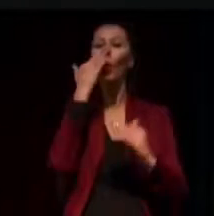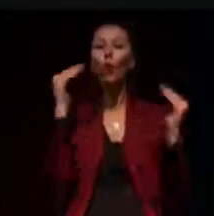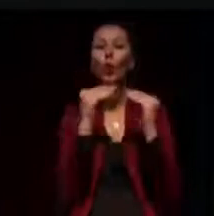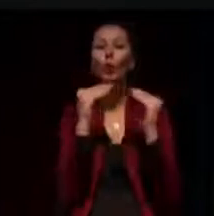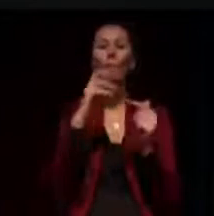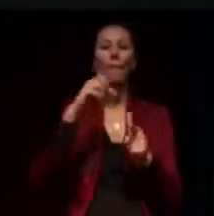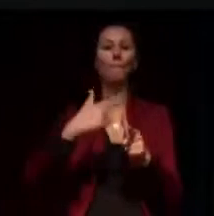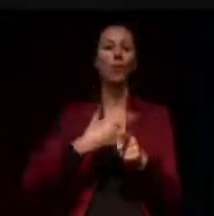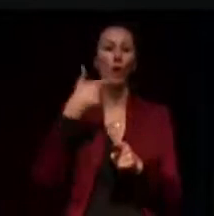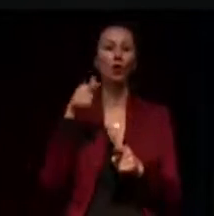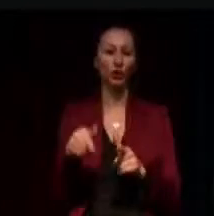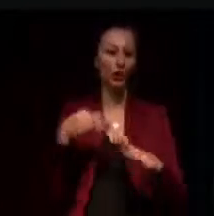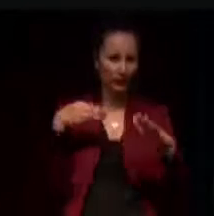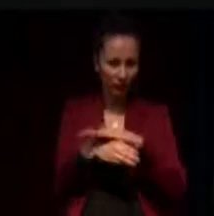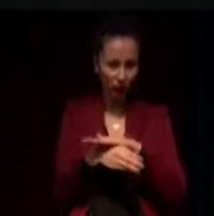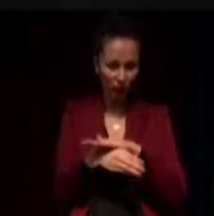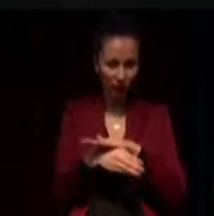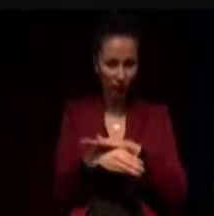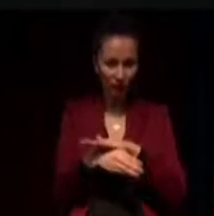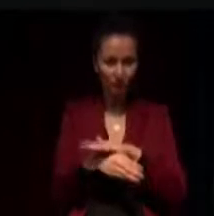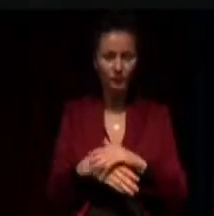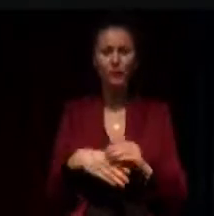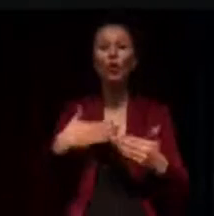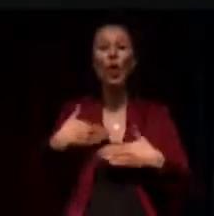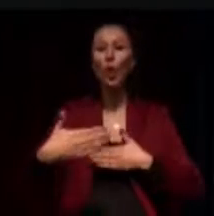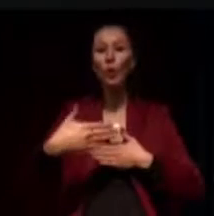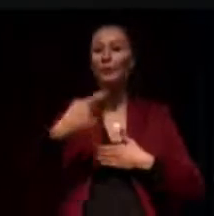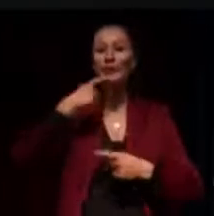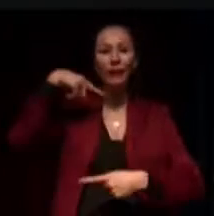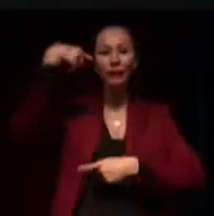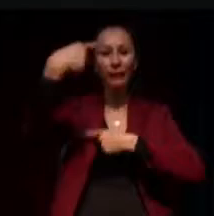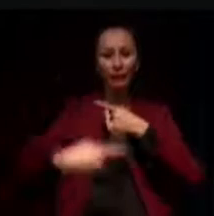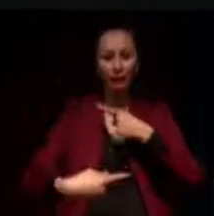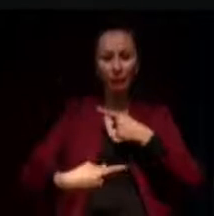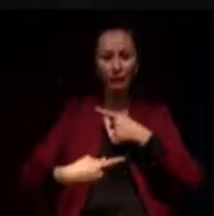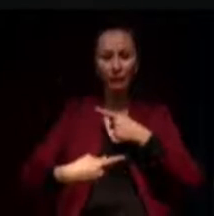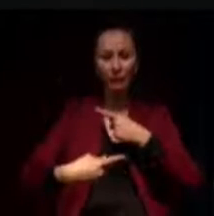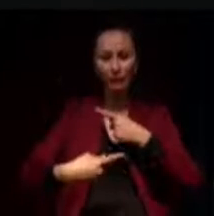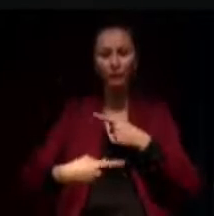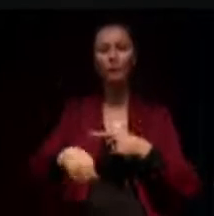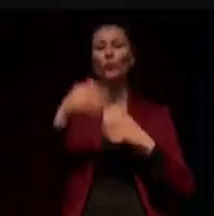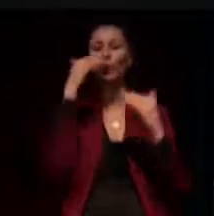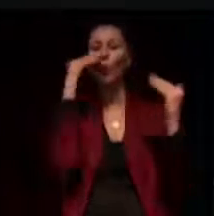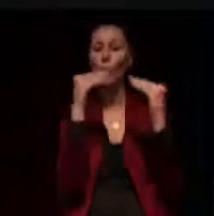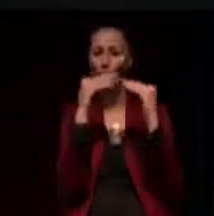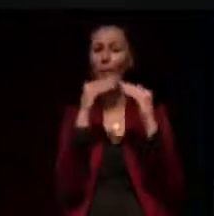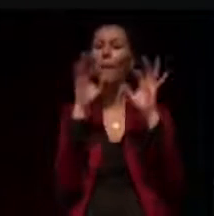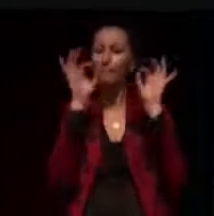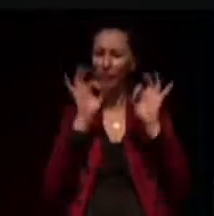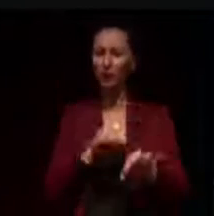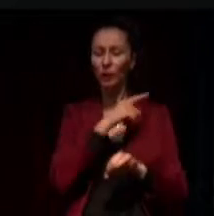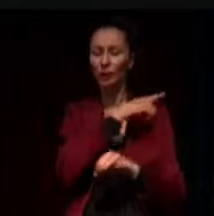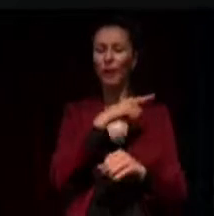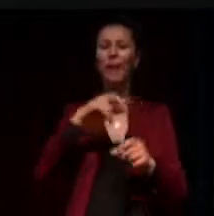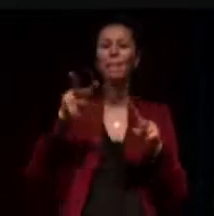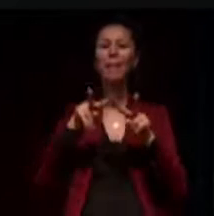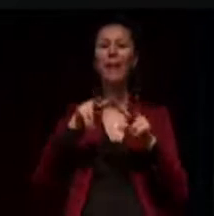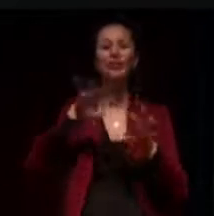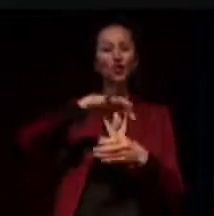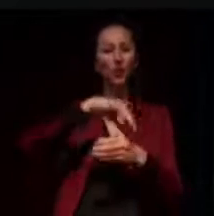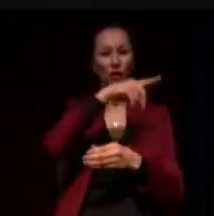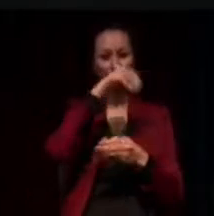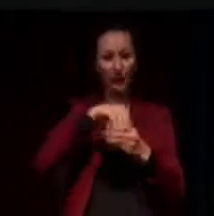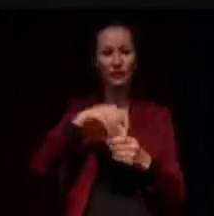Uygulama projelerine geçilecek. Önümüzdeki yıl etap uygulamaya başlayabilir Melez Çayı'nın. Melez Çayı'nın